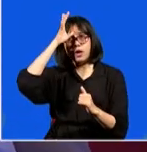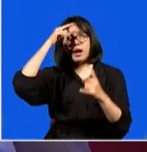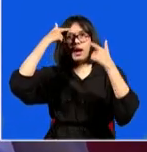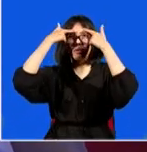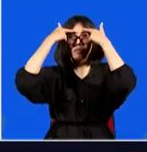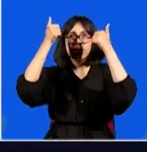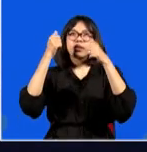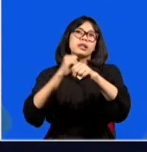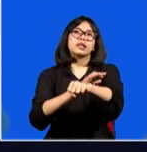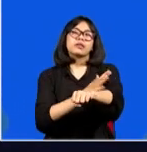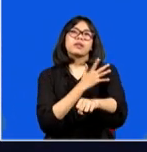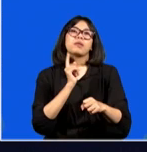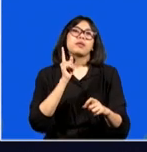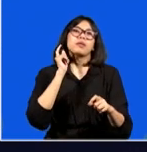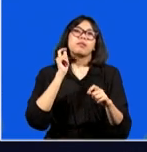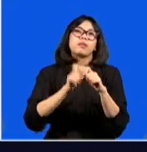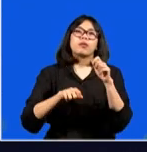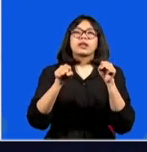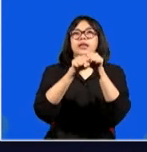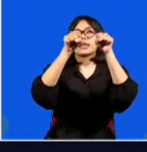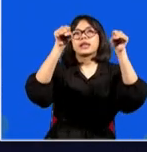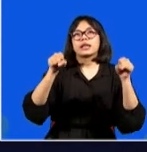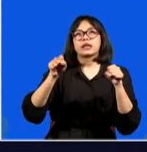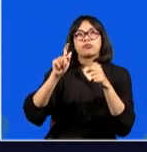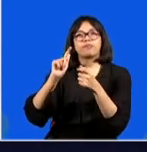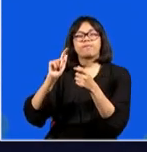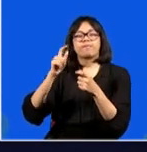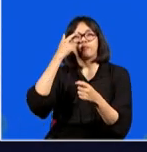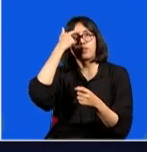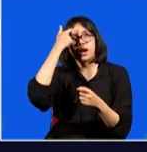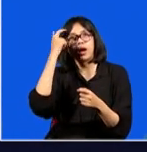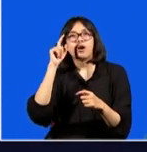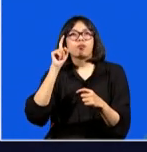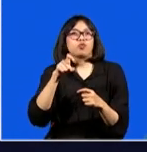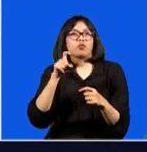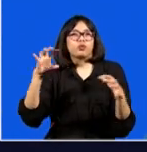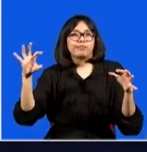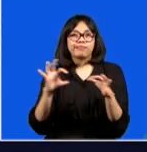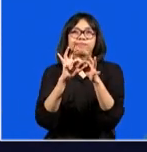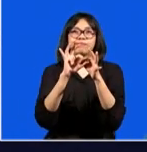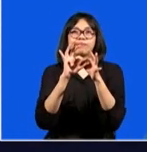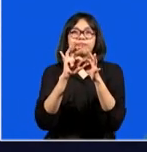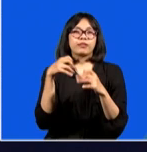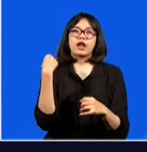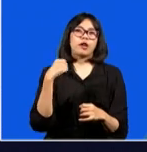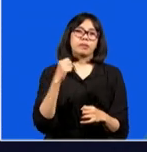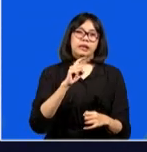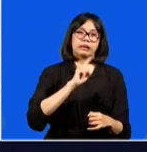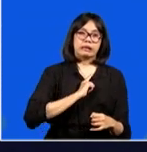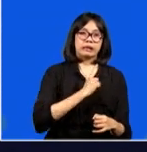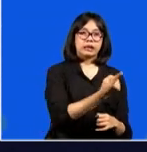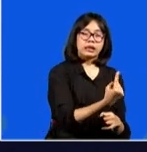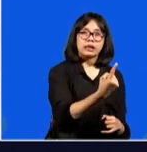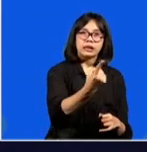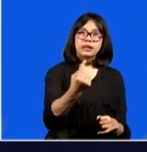menghadirkan transformasi pada sistem kita kita butuh gotong royong ini nggak bisa hanya menjadi kebijakan sekali lagi ini harus